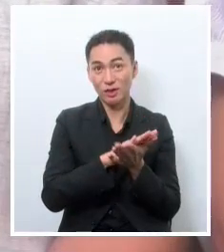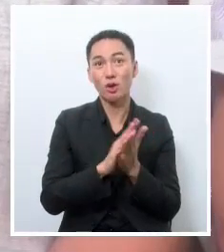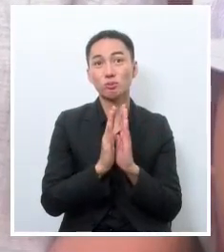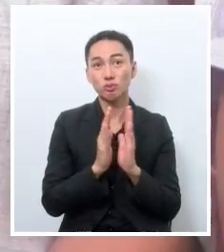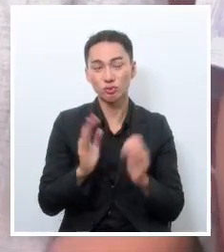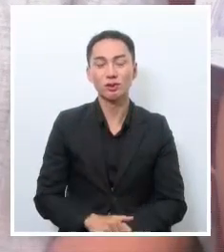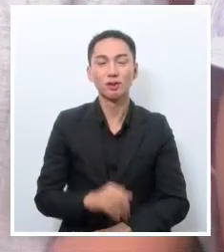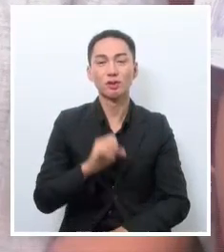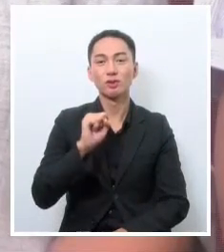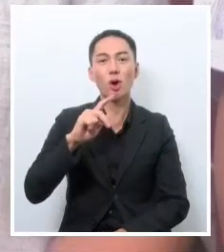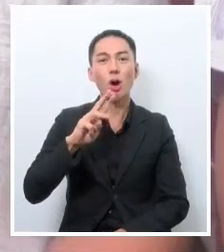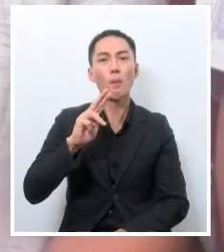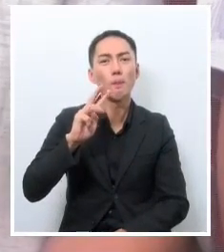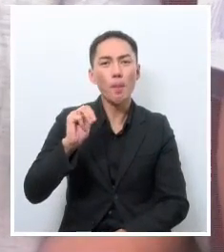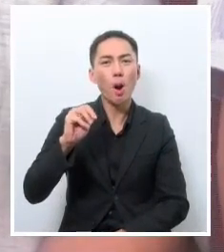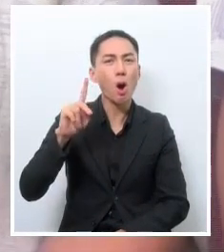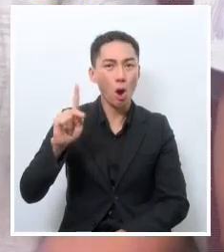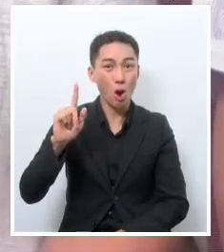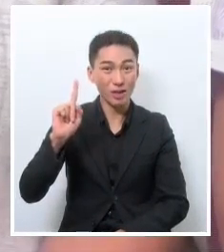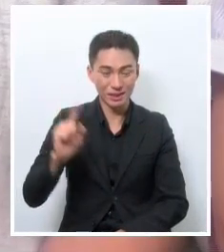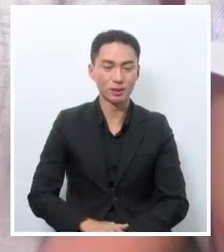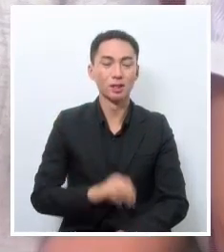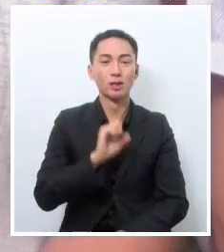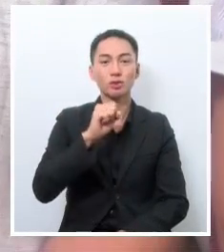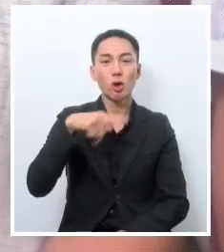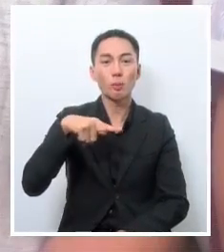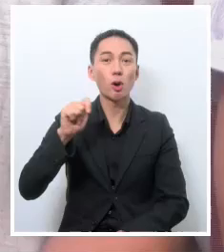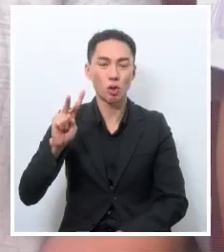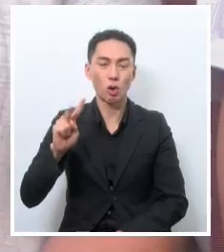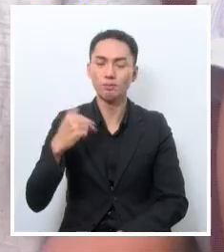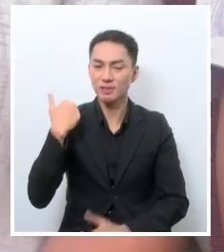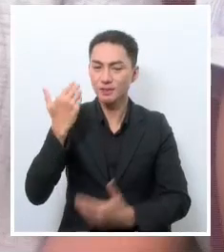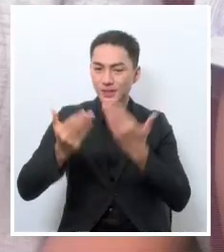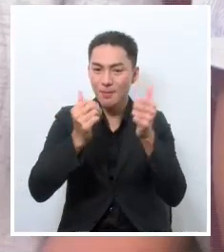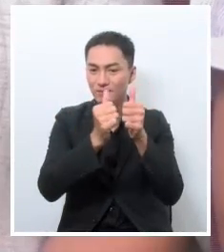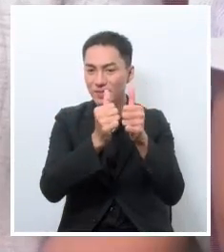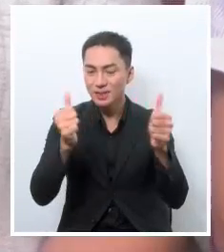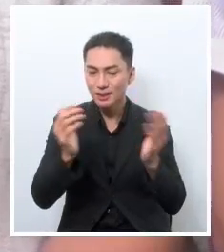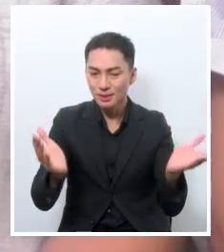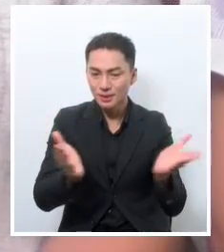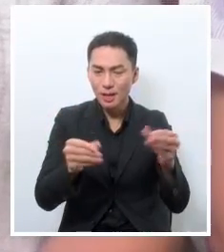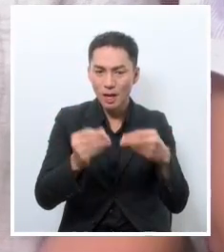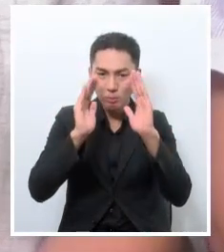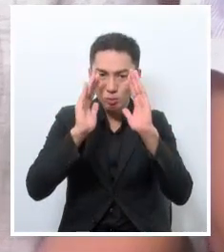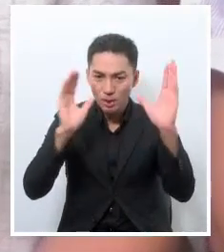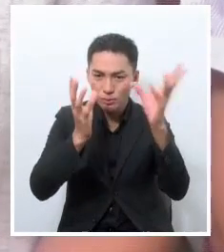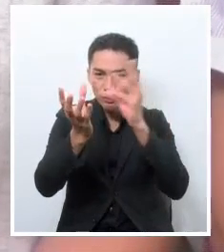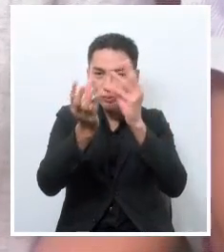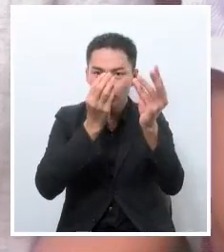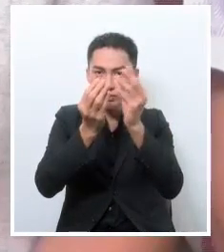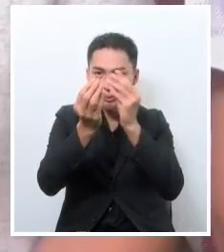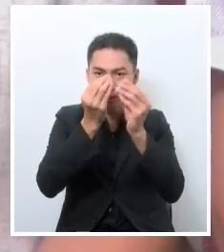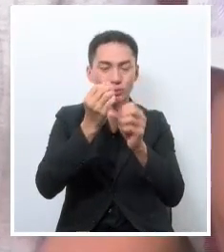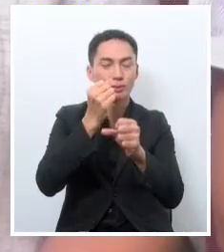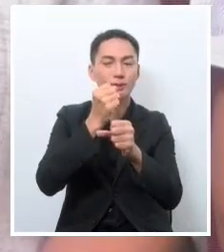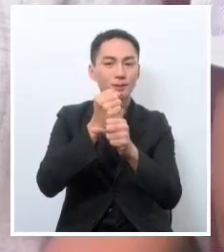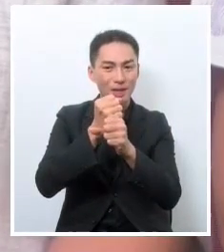สพฐนะคะที่สนับสนุนนะคะแล้วก็มีกิจกรรมดีๆให้กับนักเรียนนะคะทำให้นักเรียนมีประสบการณ์และนำความรู้ที่ได้มาต่อยอด